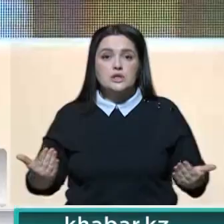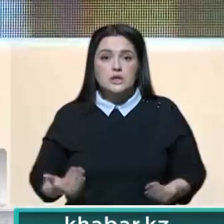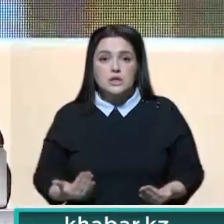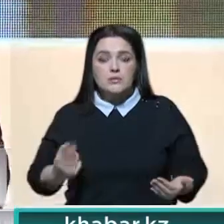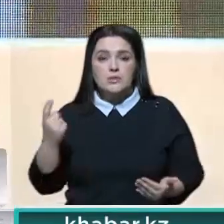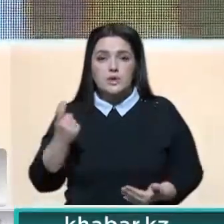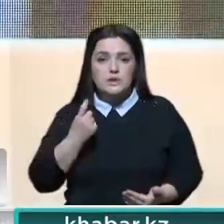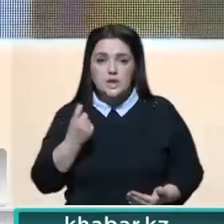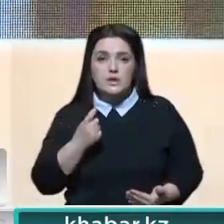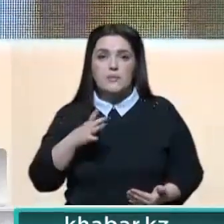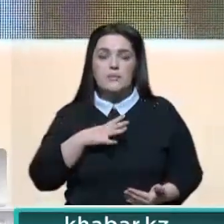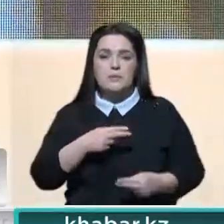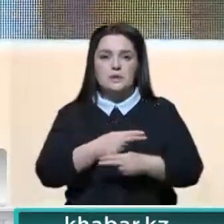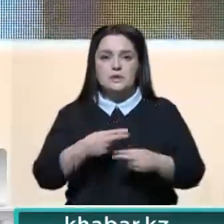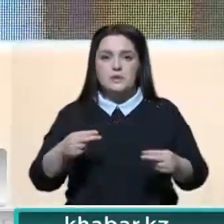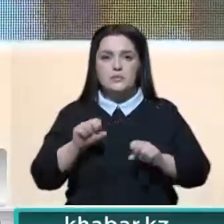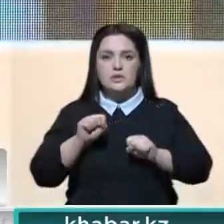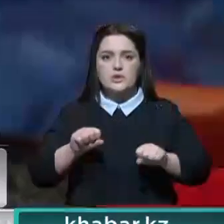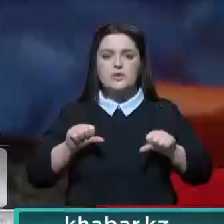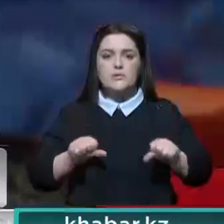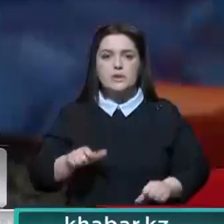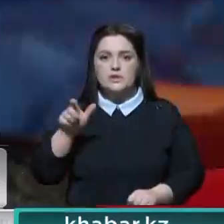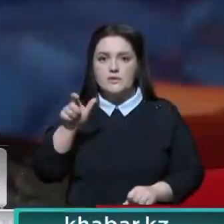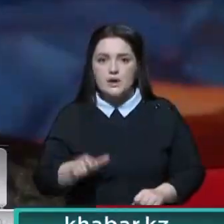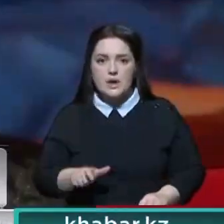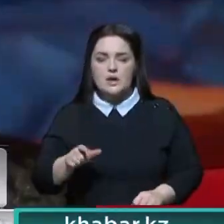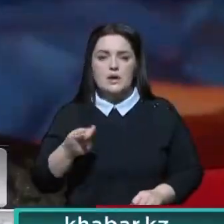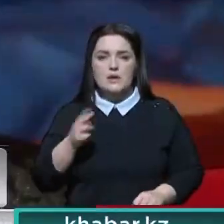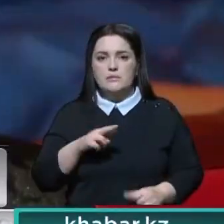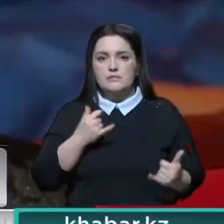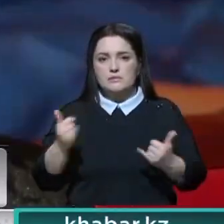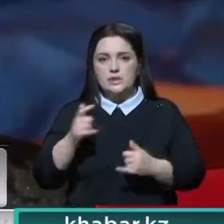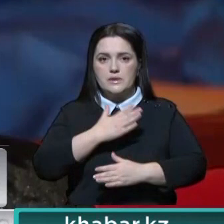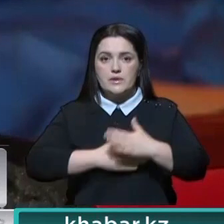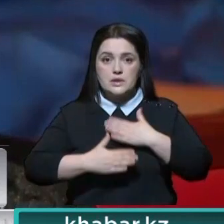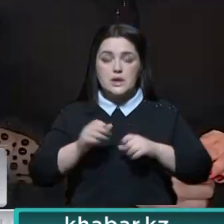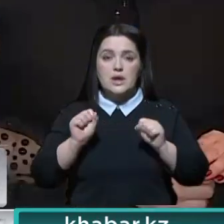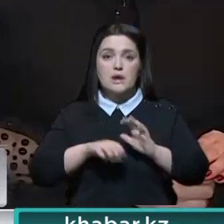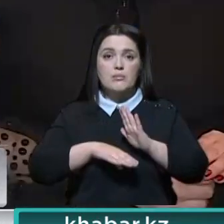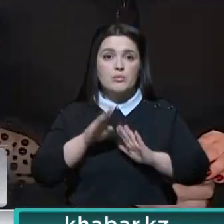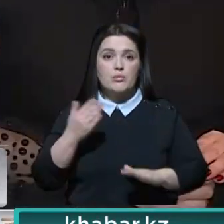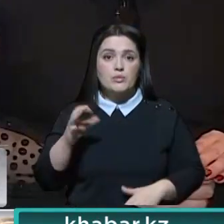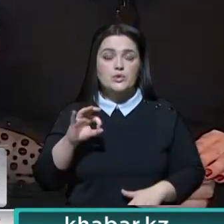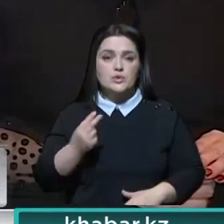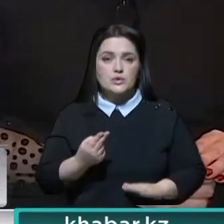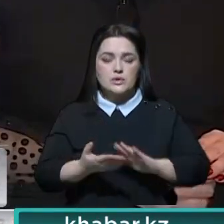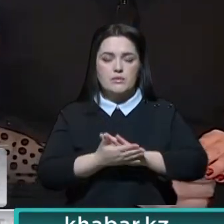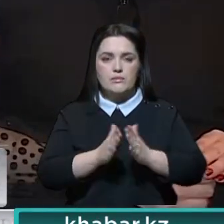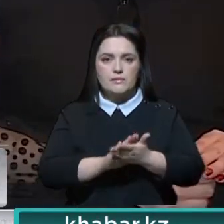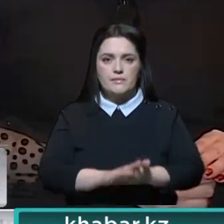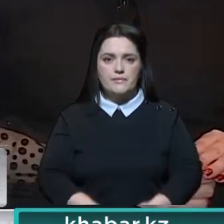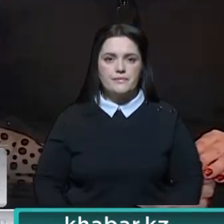сфере жилищно-коммунального хозяйства, поднимали темы защиты прав человека, в особенности людей с инвалидностью, и как можно улучшить